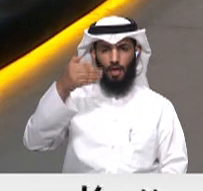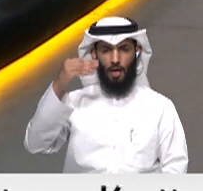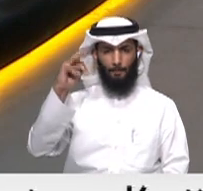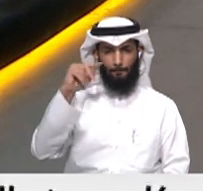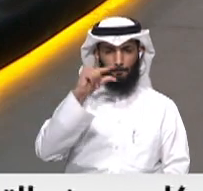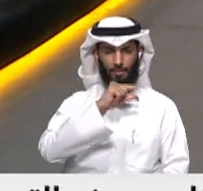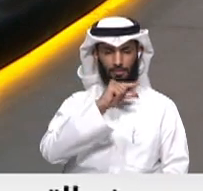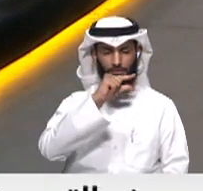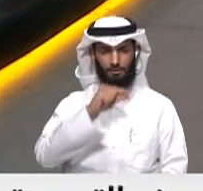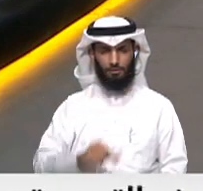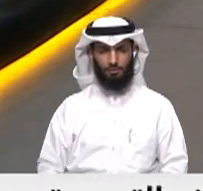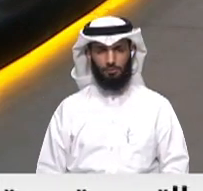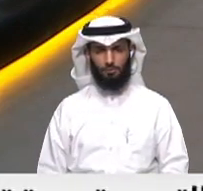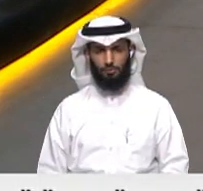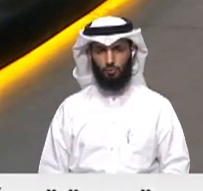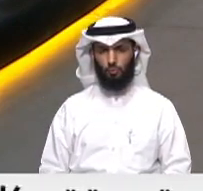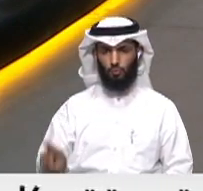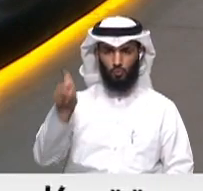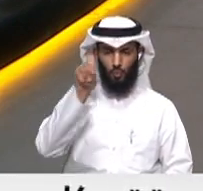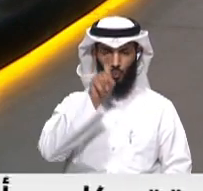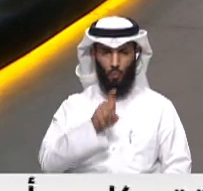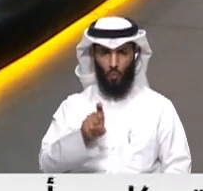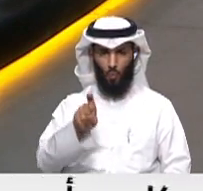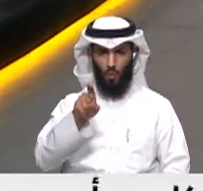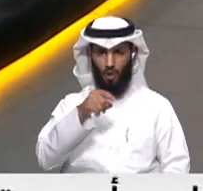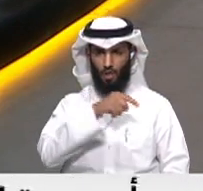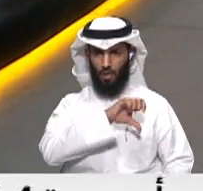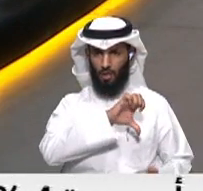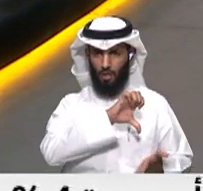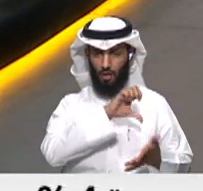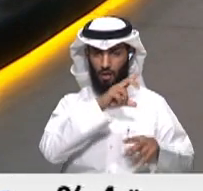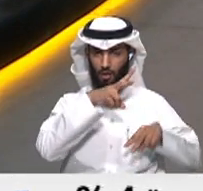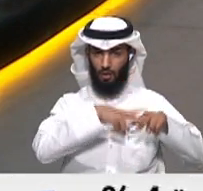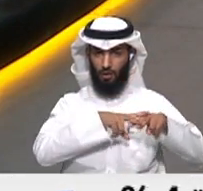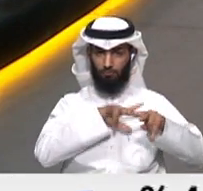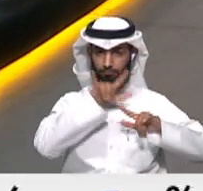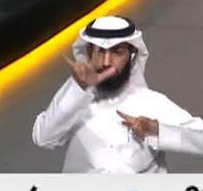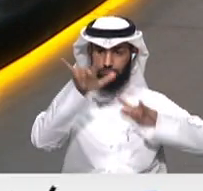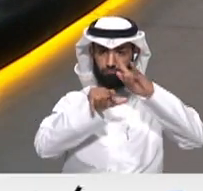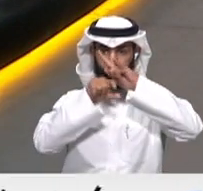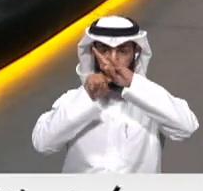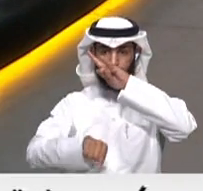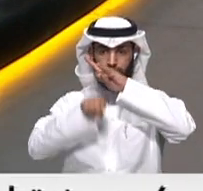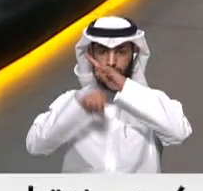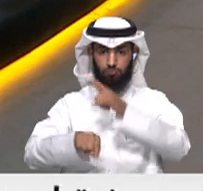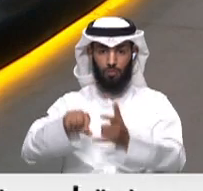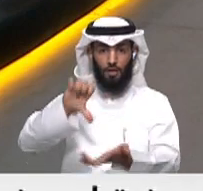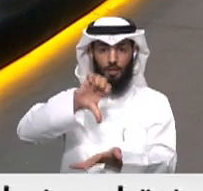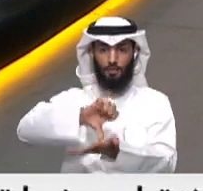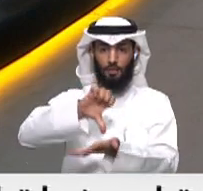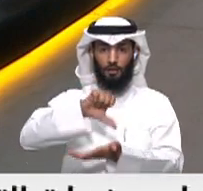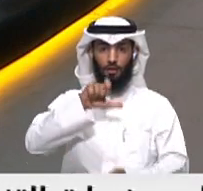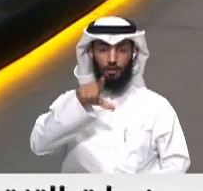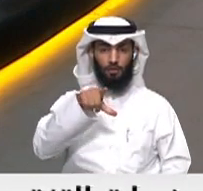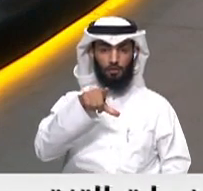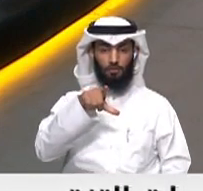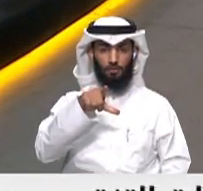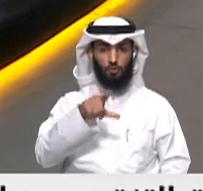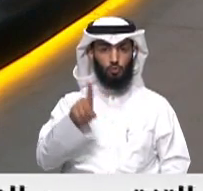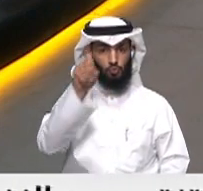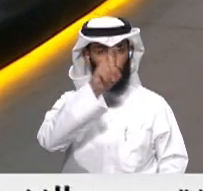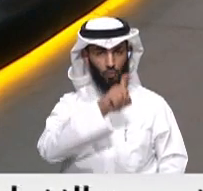أحمد، بعد هذا الهجوم الإسرائيلي على طهران، يعني بلا شك